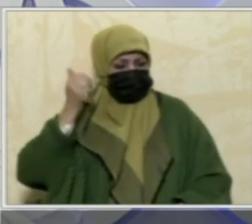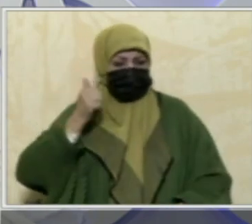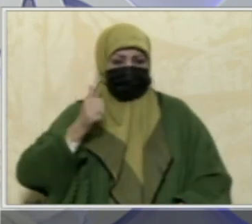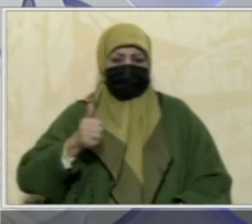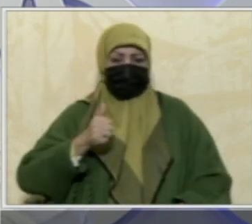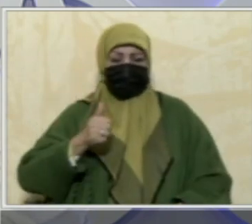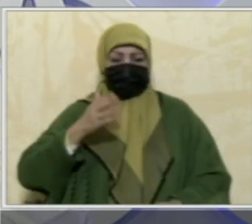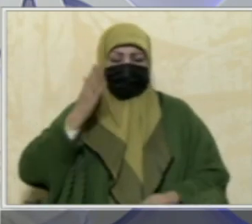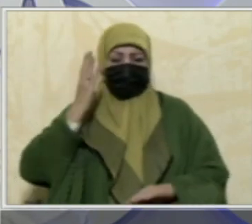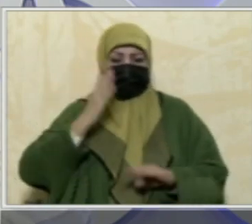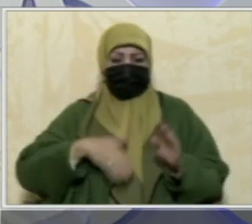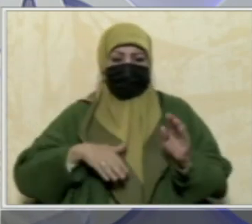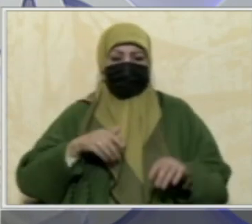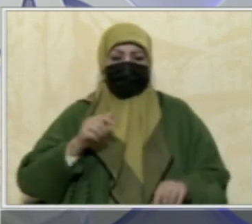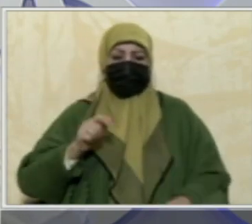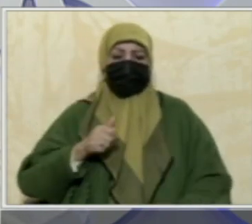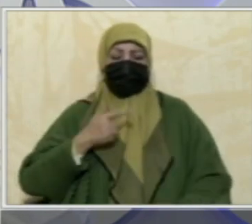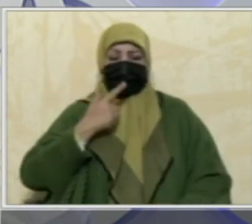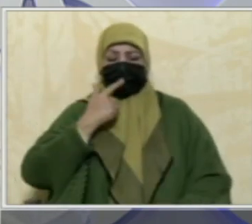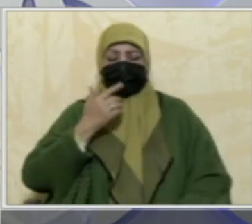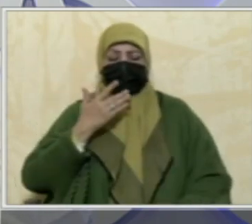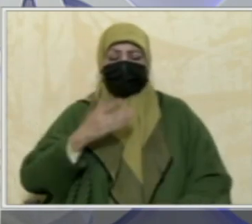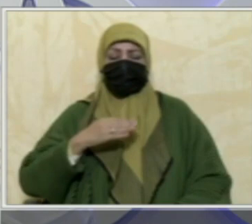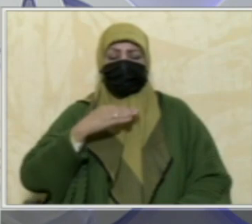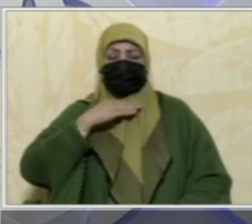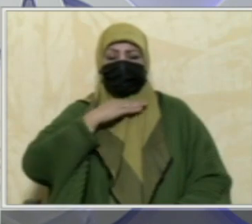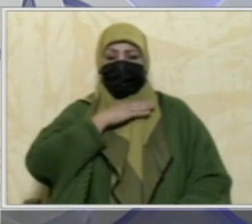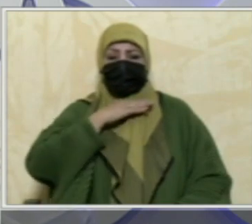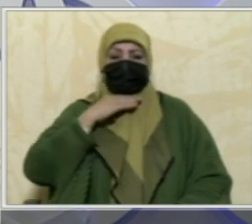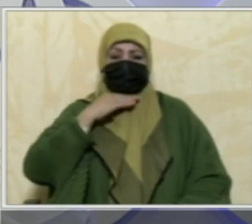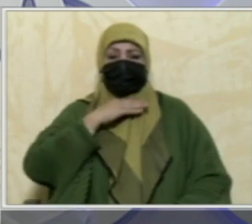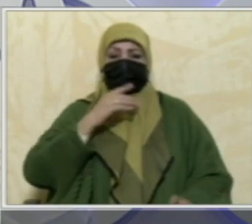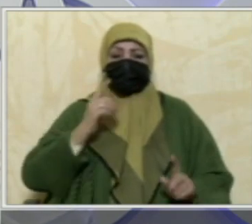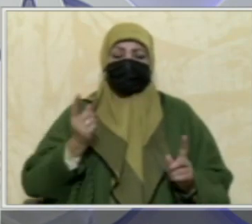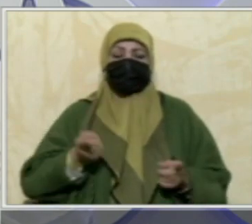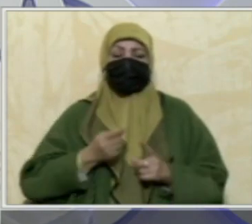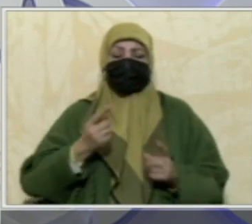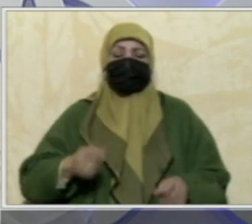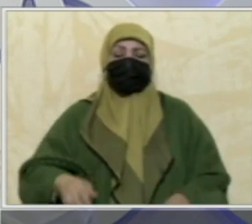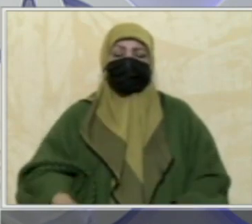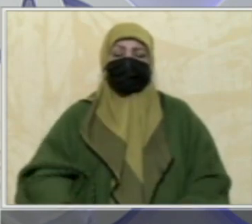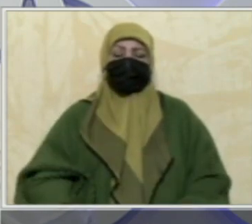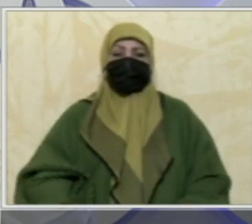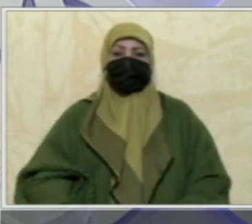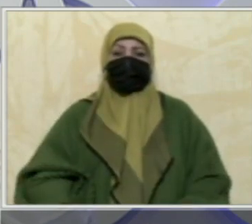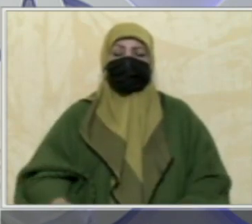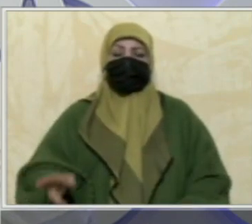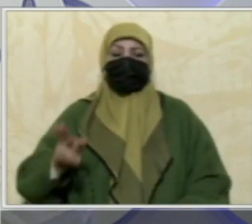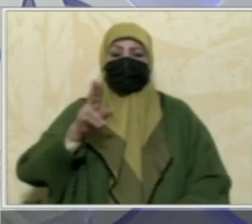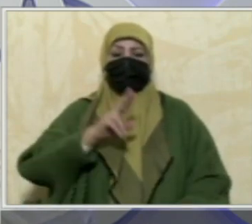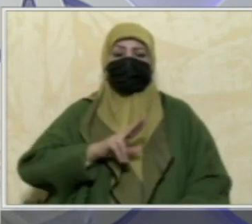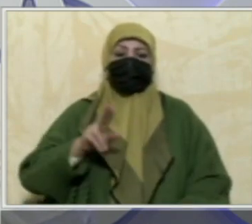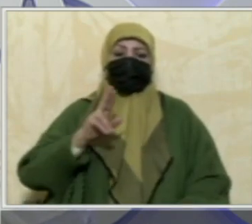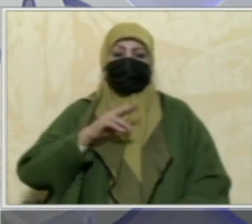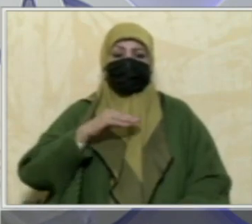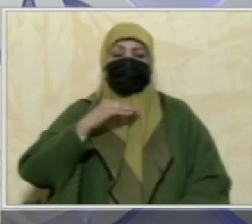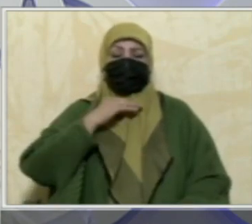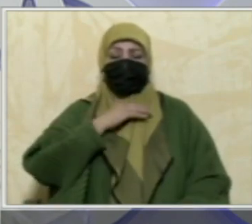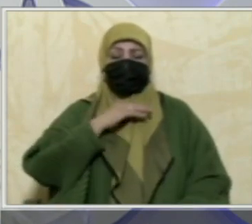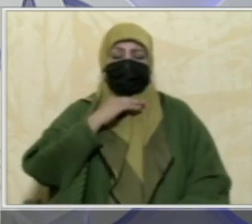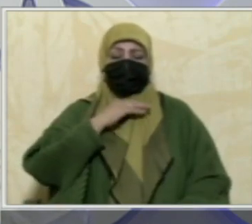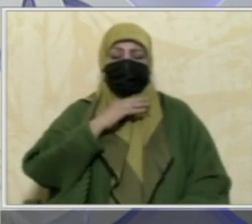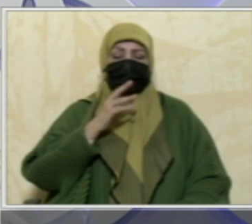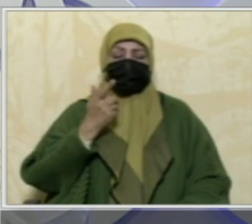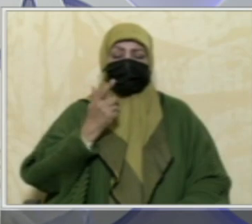فهذا لا باس به الناس يسالون عن الشاه الصمعاء ايش هي الصمعاه صغيره الاذنين